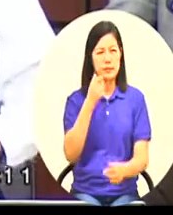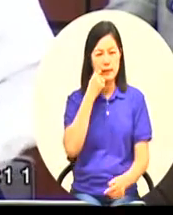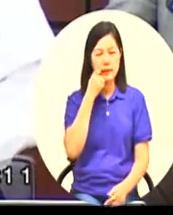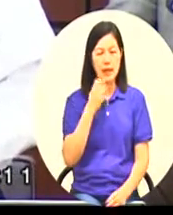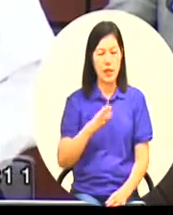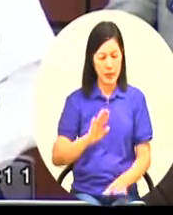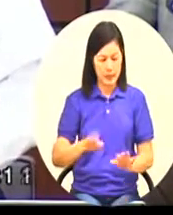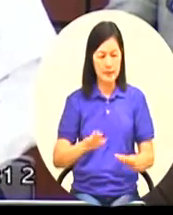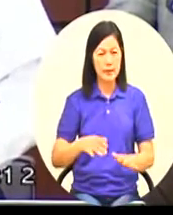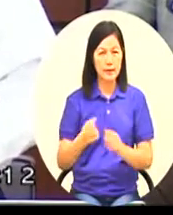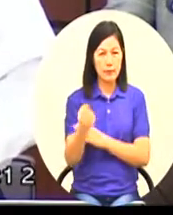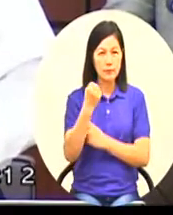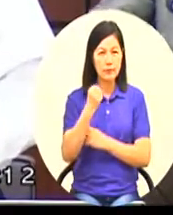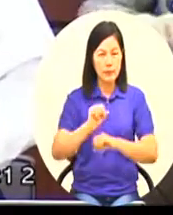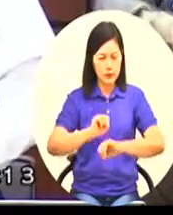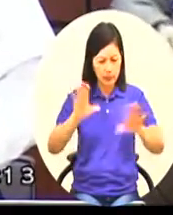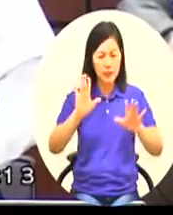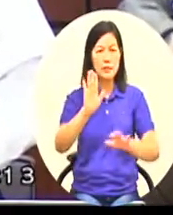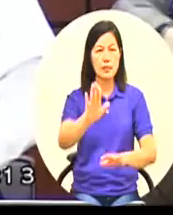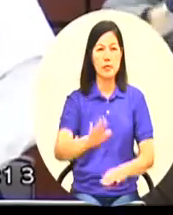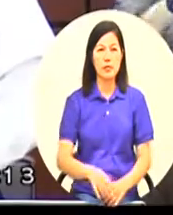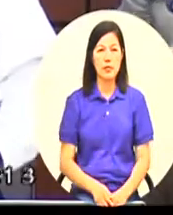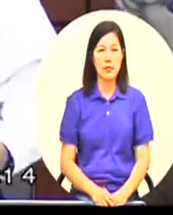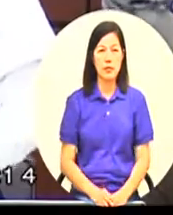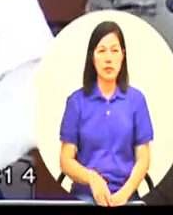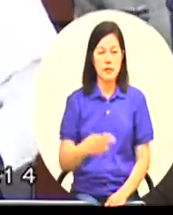努力做一些发展，那也包括一些